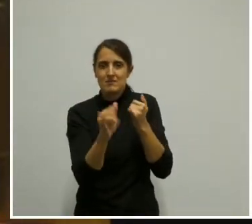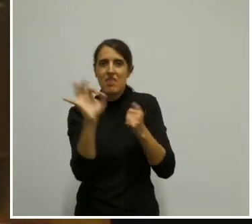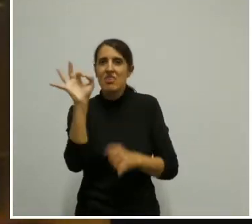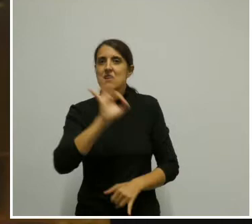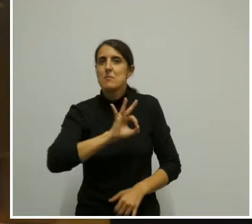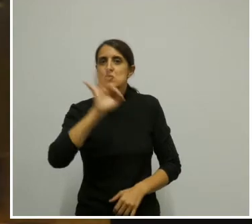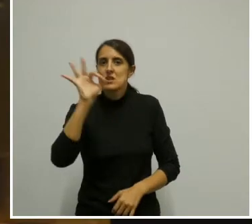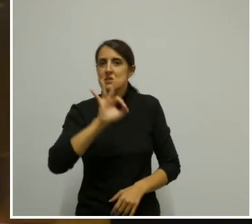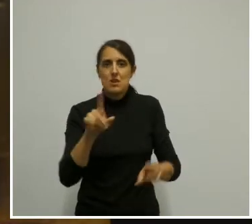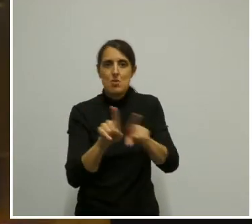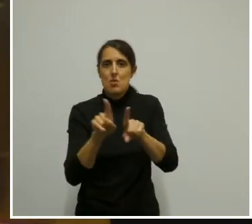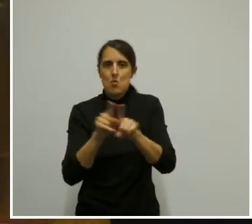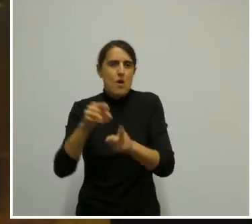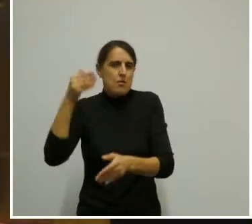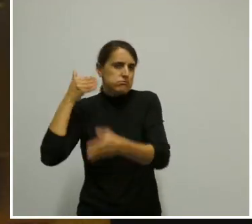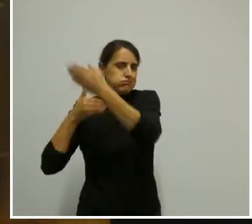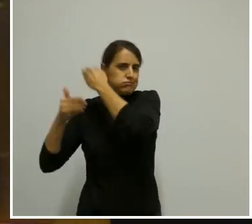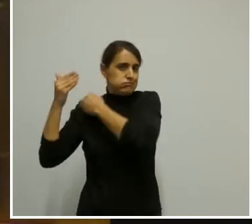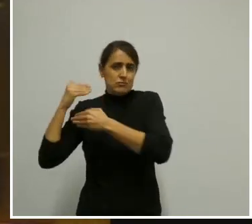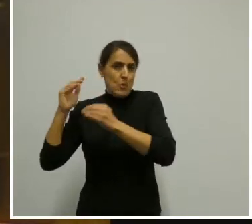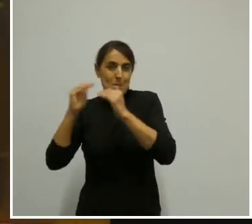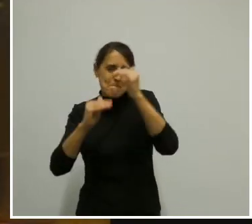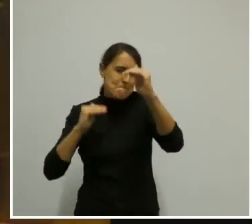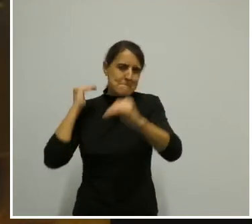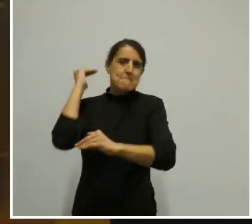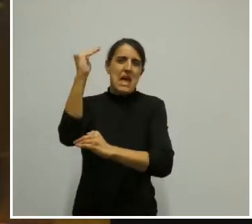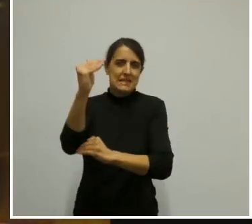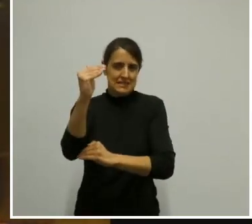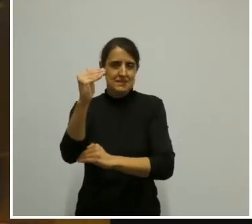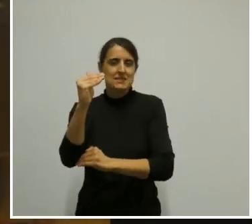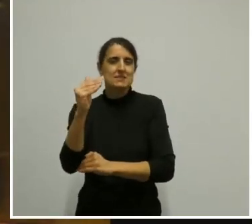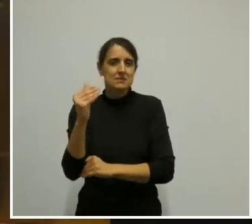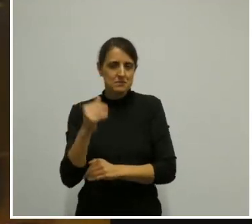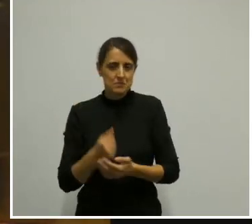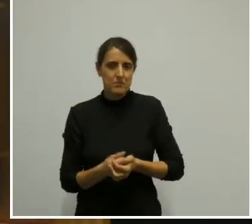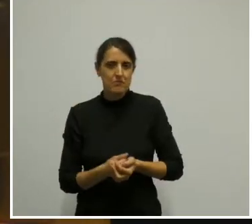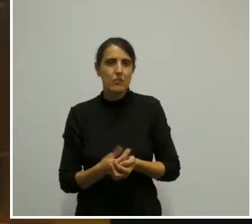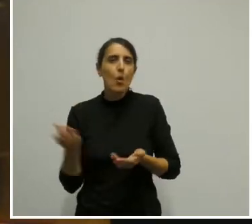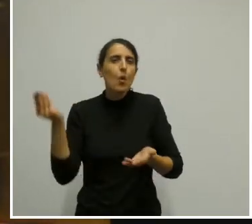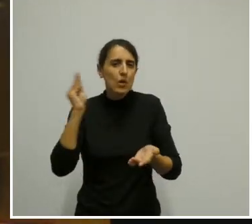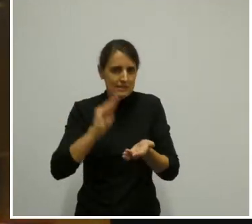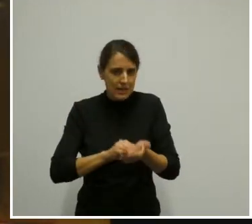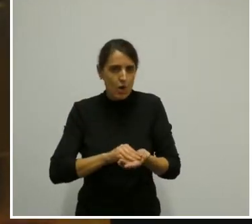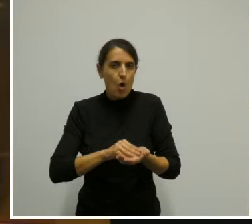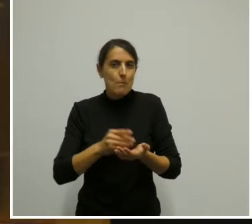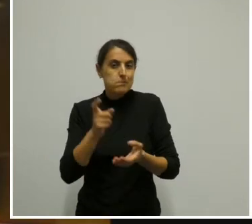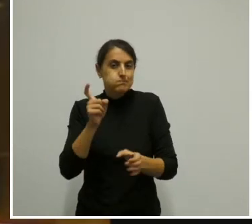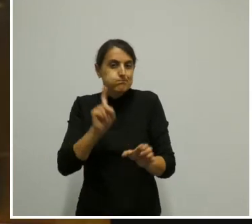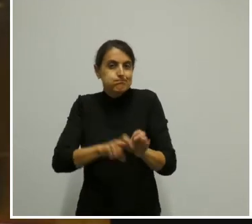xifres i les hem superat. Tornem a estar amb un volum